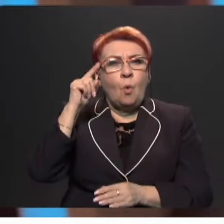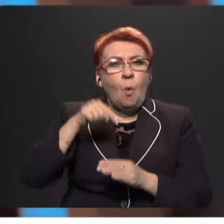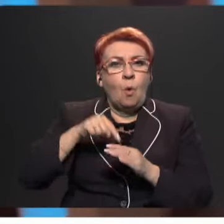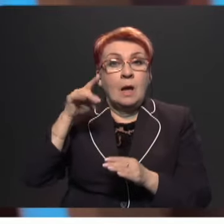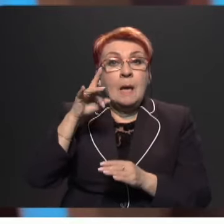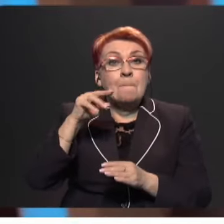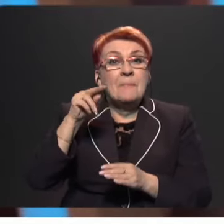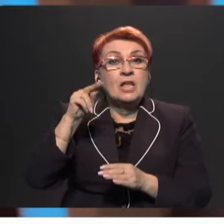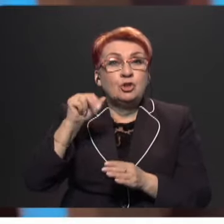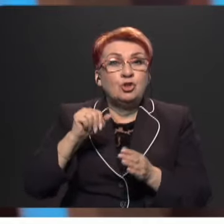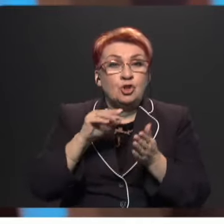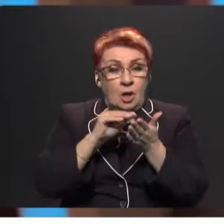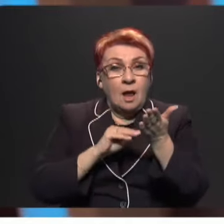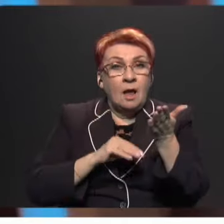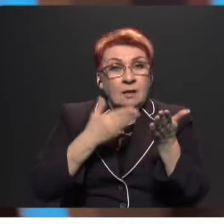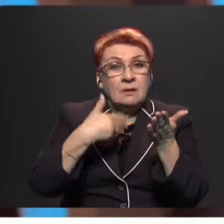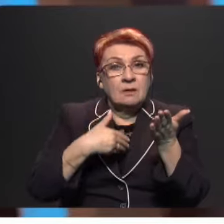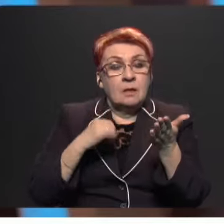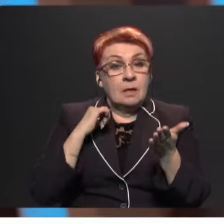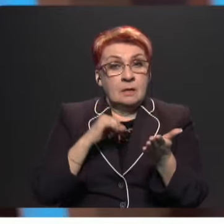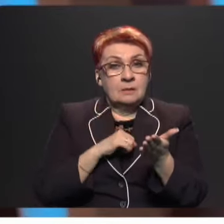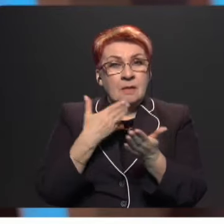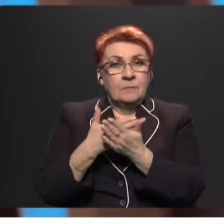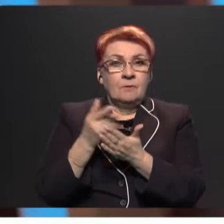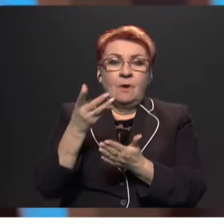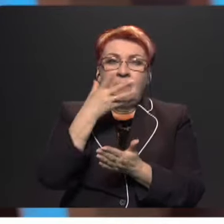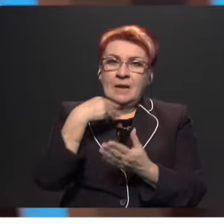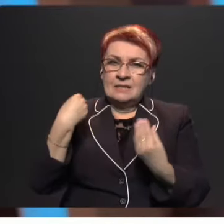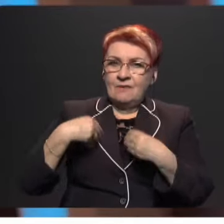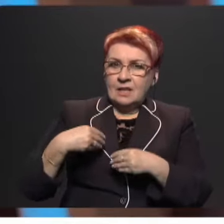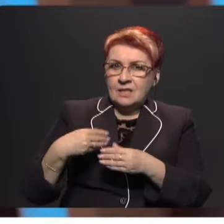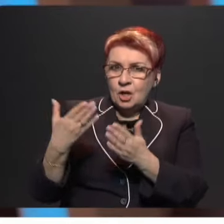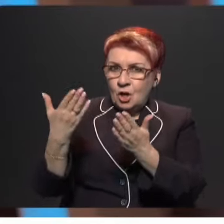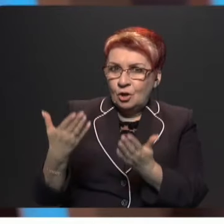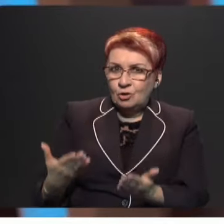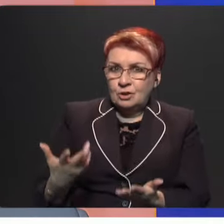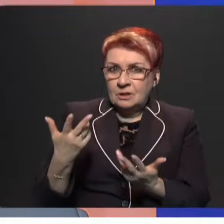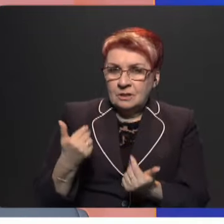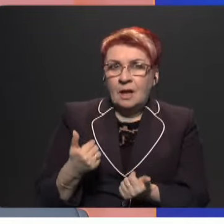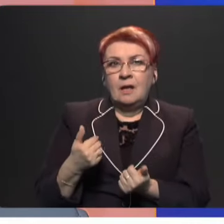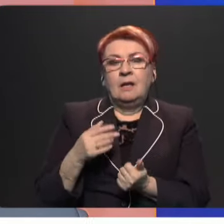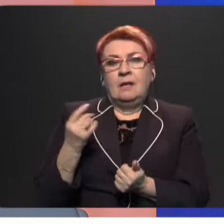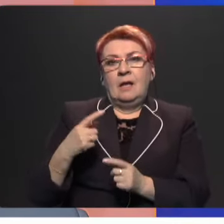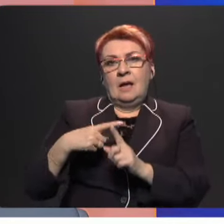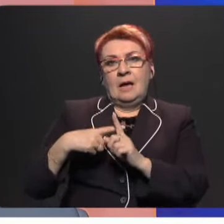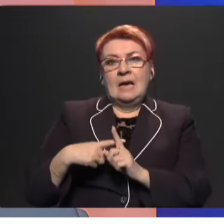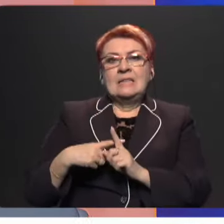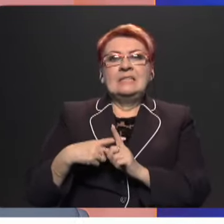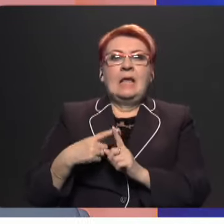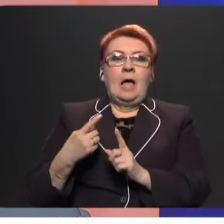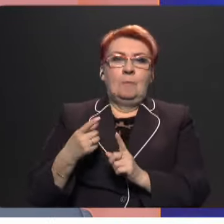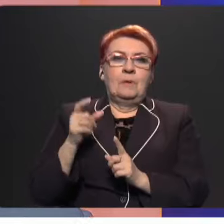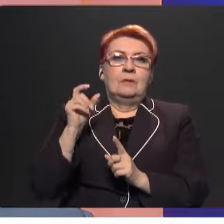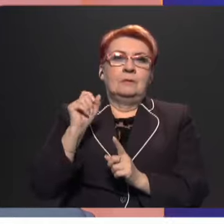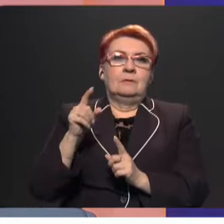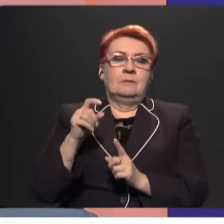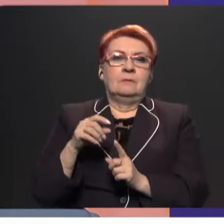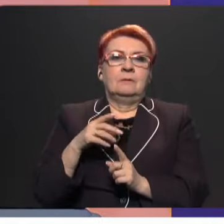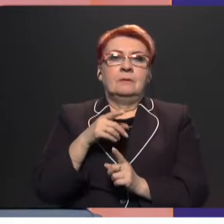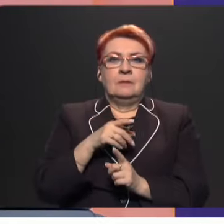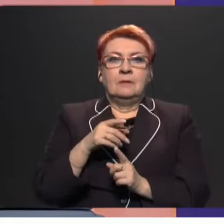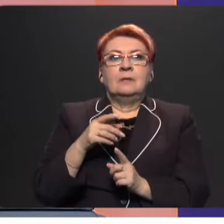притчи. Сам-то ты, там, допустим, даже в красивых одеждах и с позолоченными крестами сидящий, ты